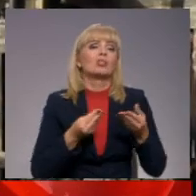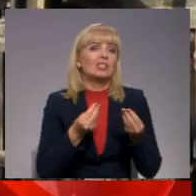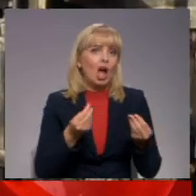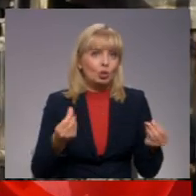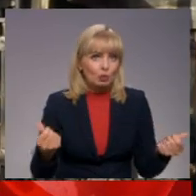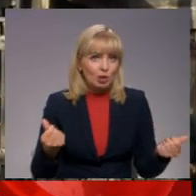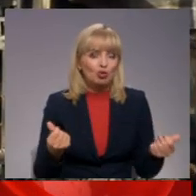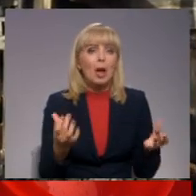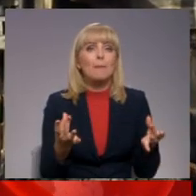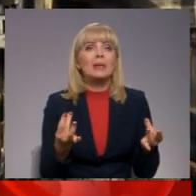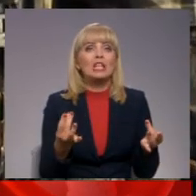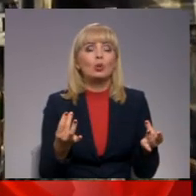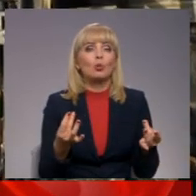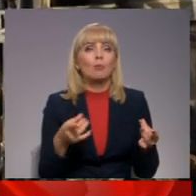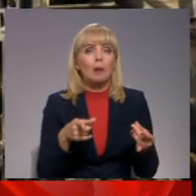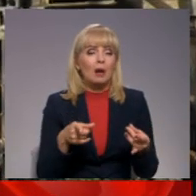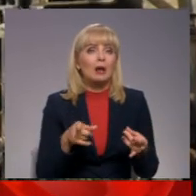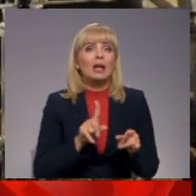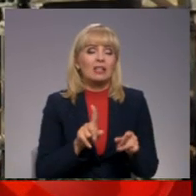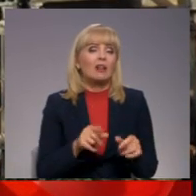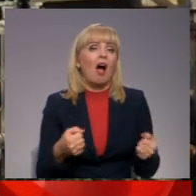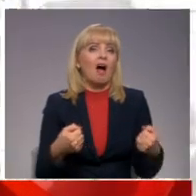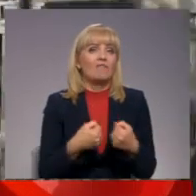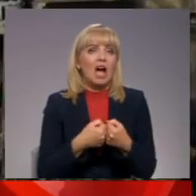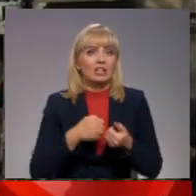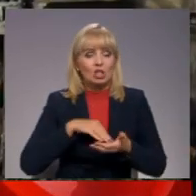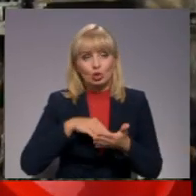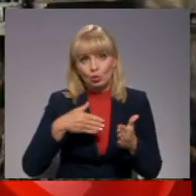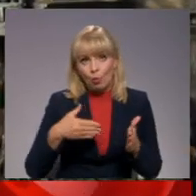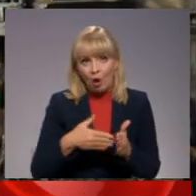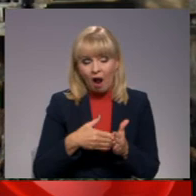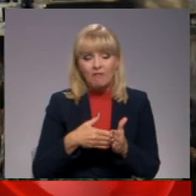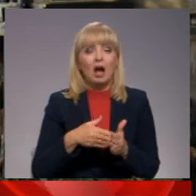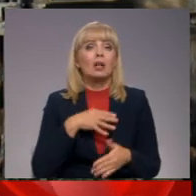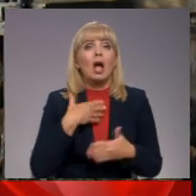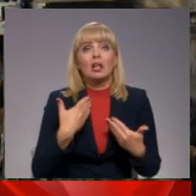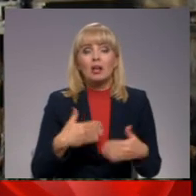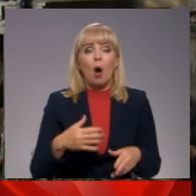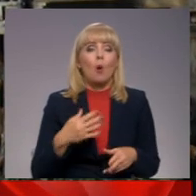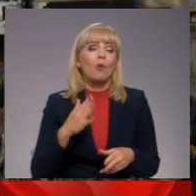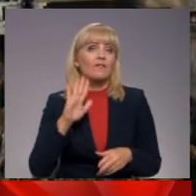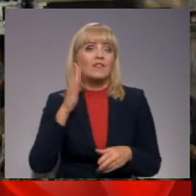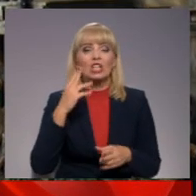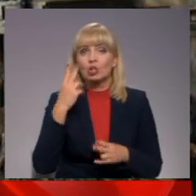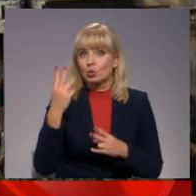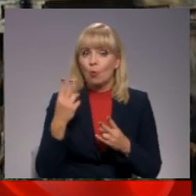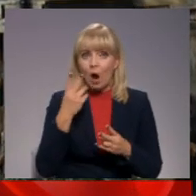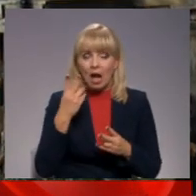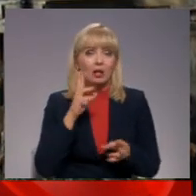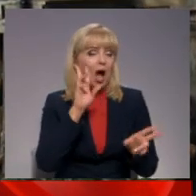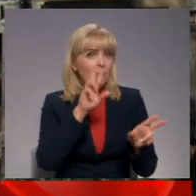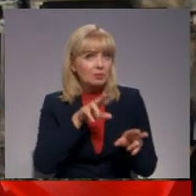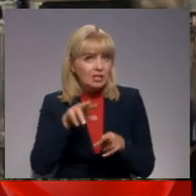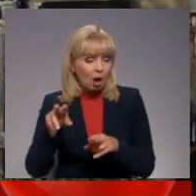un no mitruma viņi pilnīgi atrodas avārijas stāvokli. Un tā kā mums jau tikai vizuāli tā apsekošana, mēs ļoti